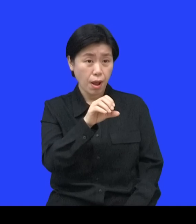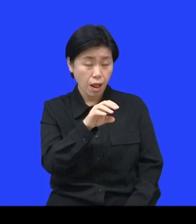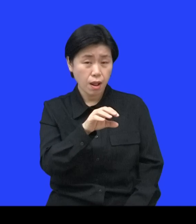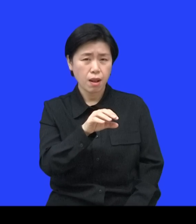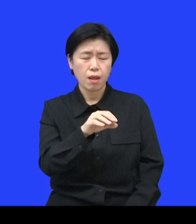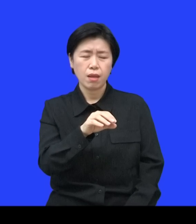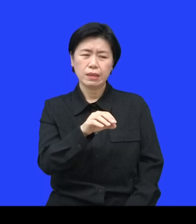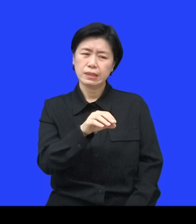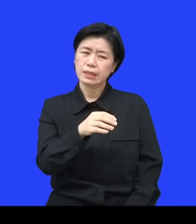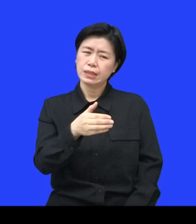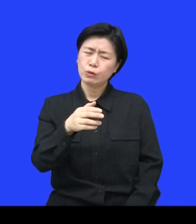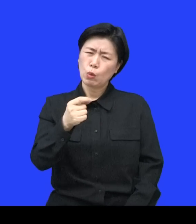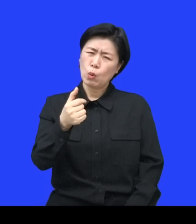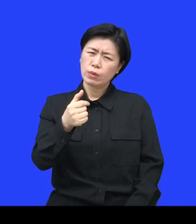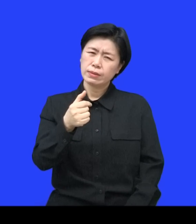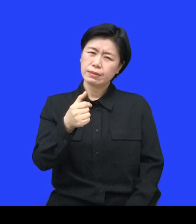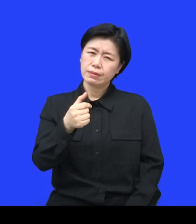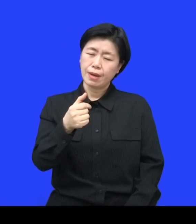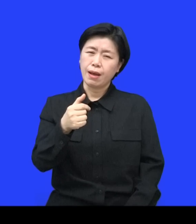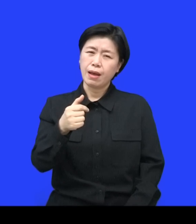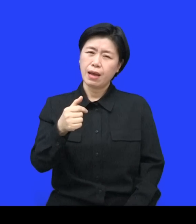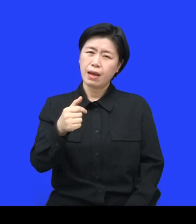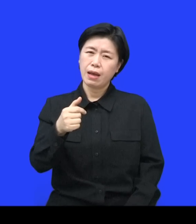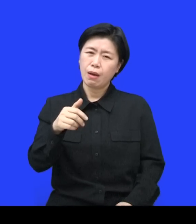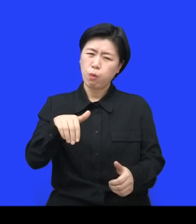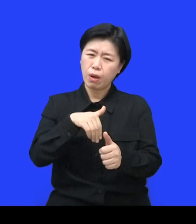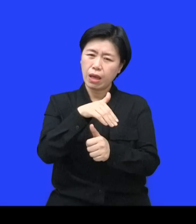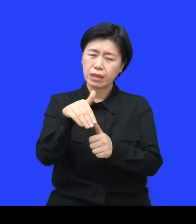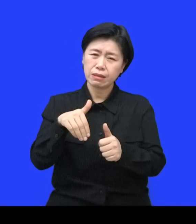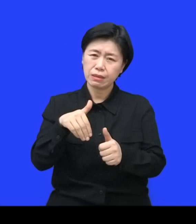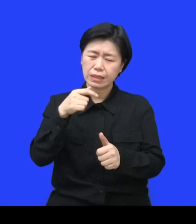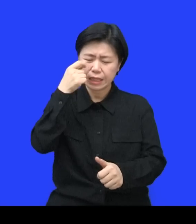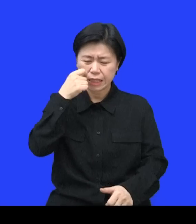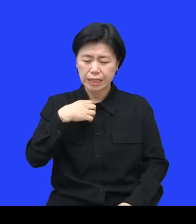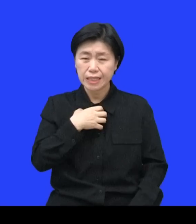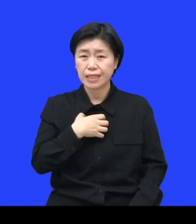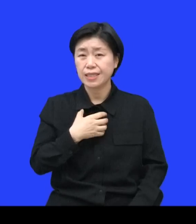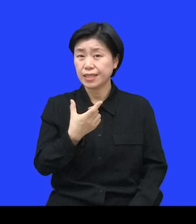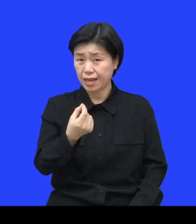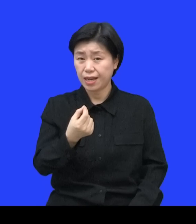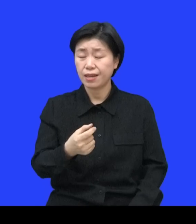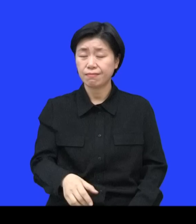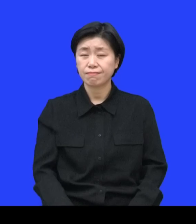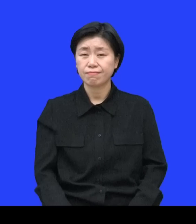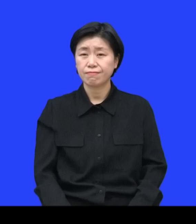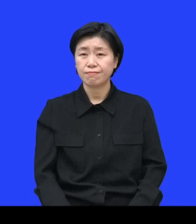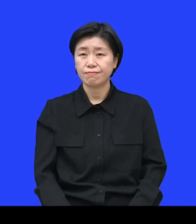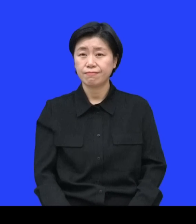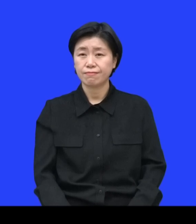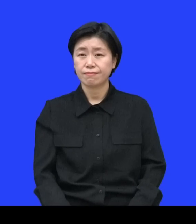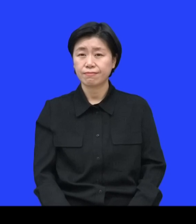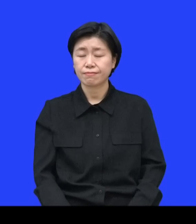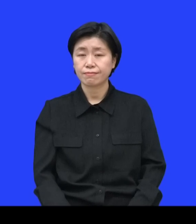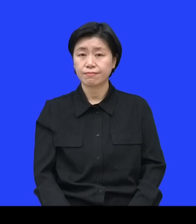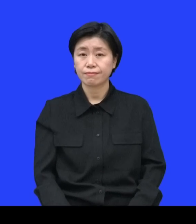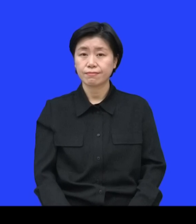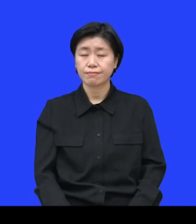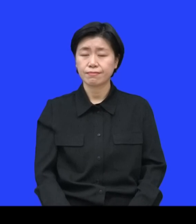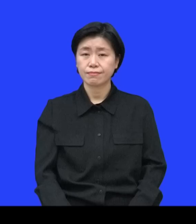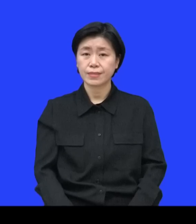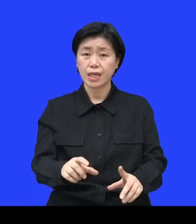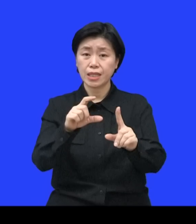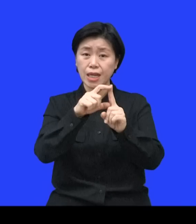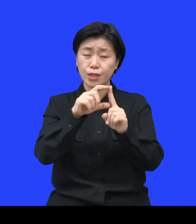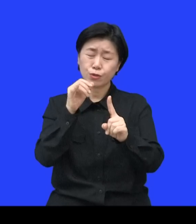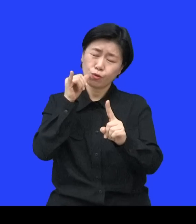중독 같은 느낌이 있어요. 어쩔 수 없이 네. 그러다 보니까 의자를 유일한 낙은 게임이다. 내가 무슨 나쁜 어느 짓을 정도길래 중독이란 표현을 쓰는